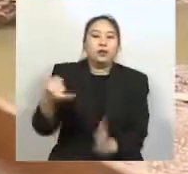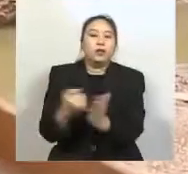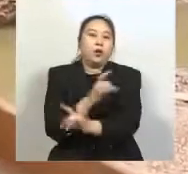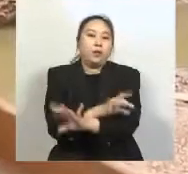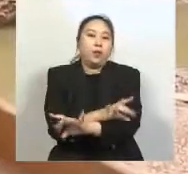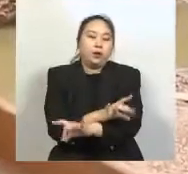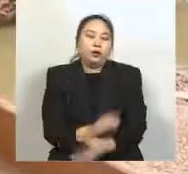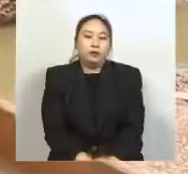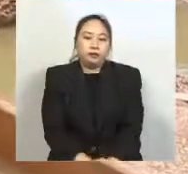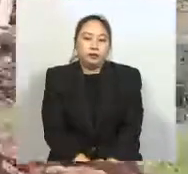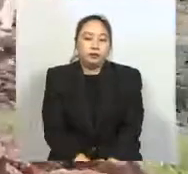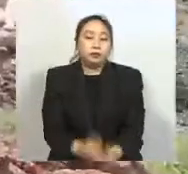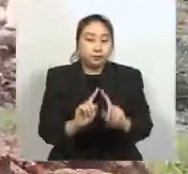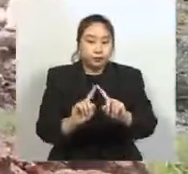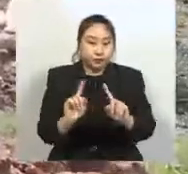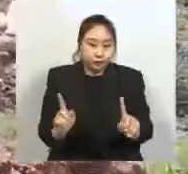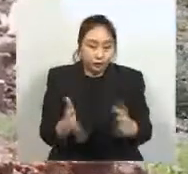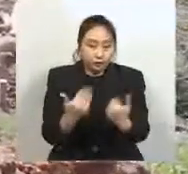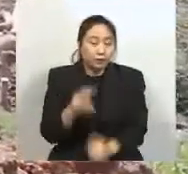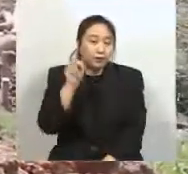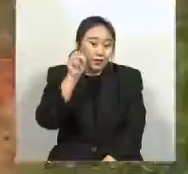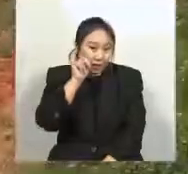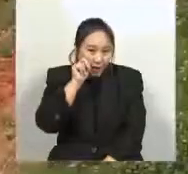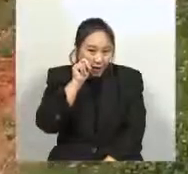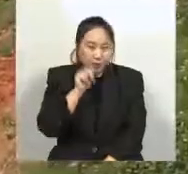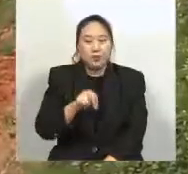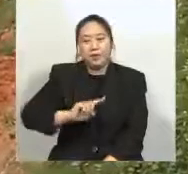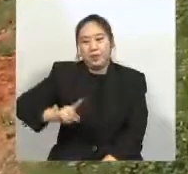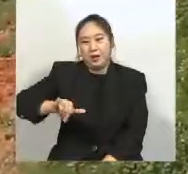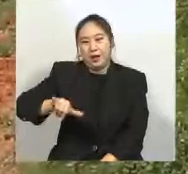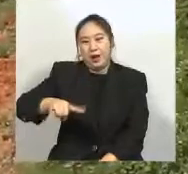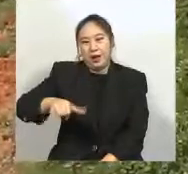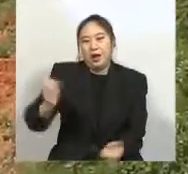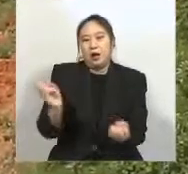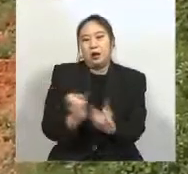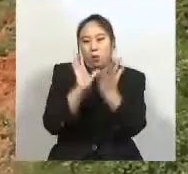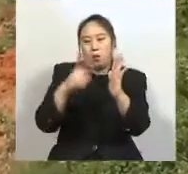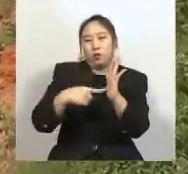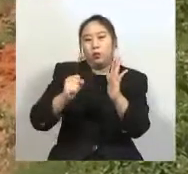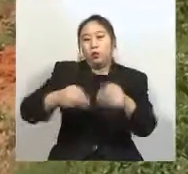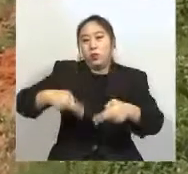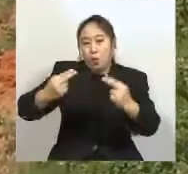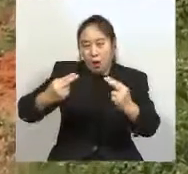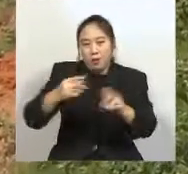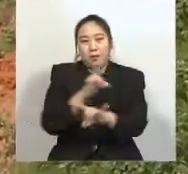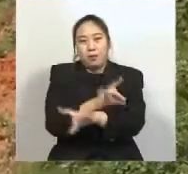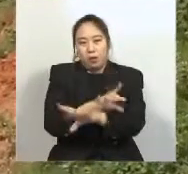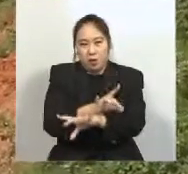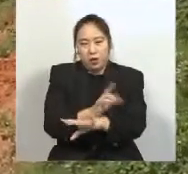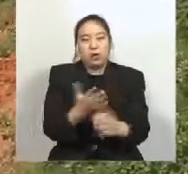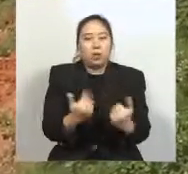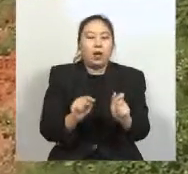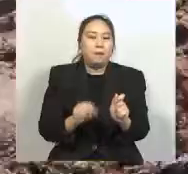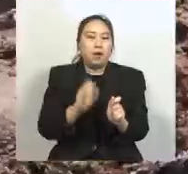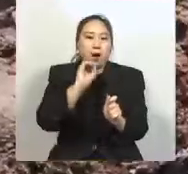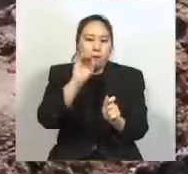พชรบุรีแต่ว่าการระบายน้ำอาจจะกระทบต่อผู้อยู่ปลายน้ำในจังหวัดสมุทรสงครามและเพชรบุรีทางอำเภอจึ